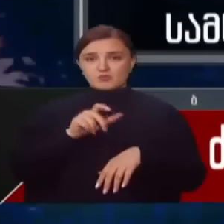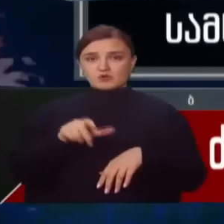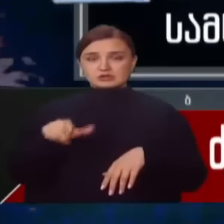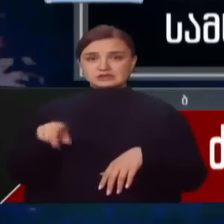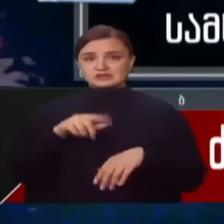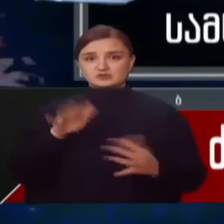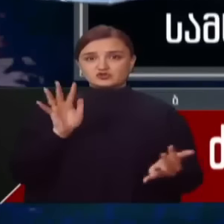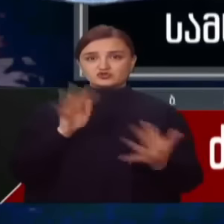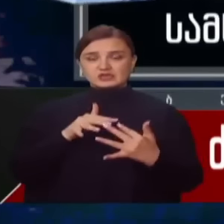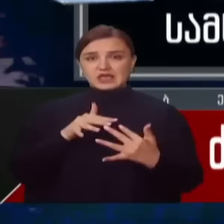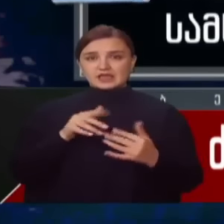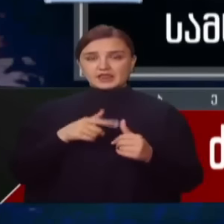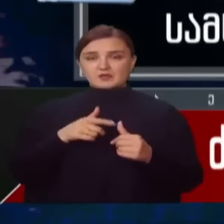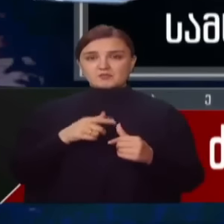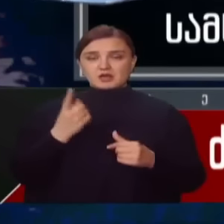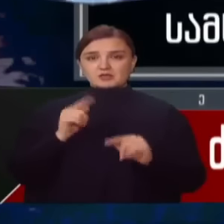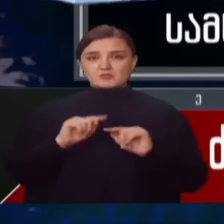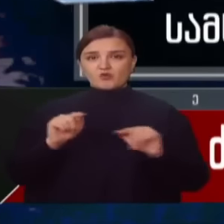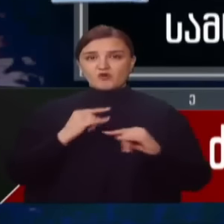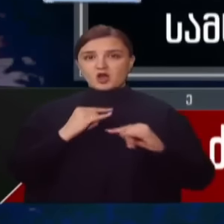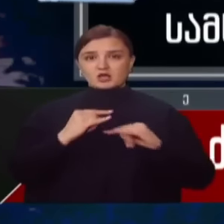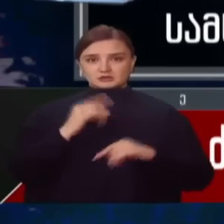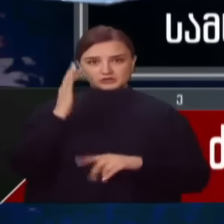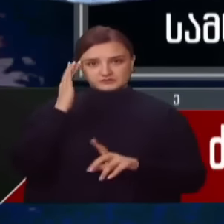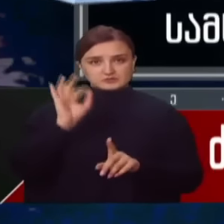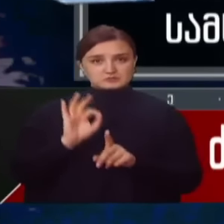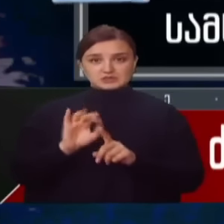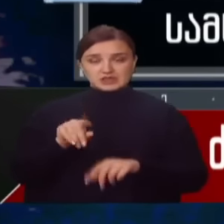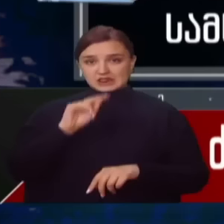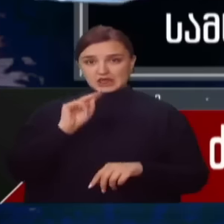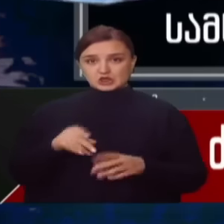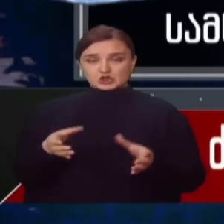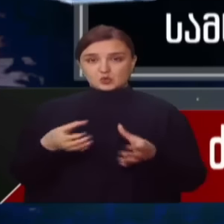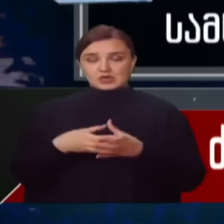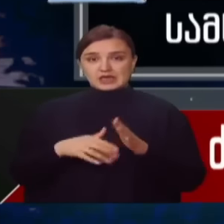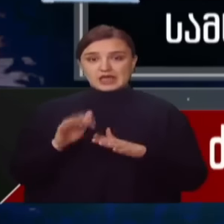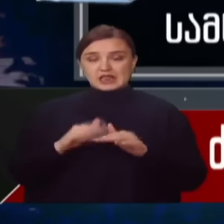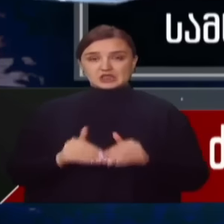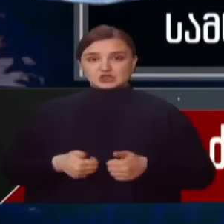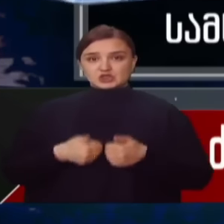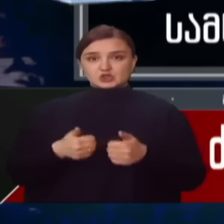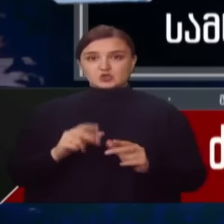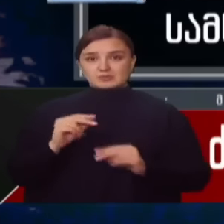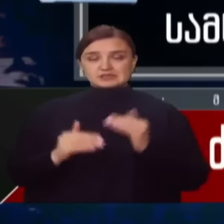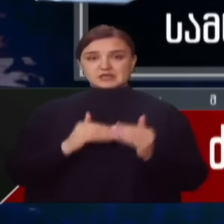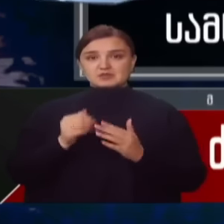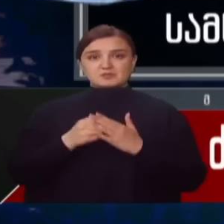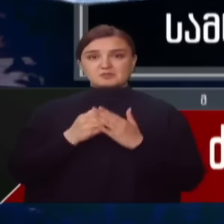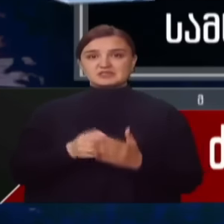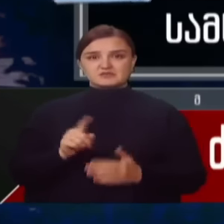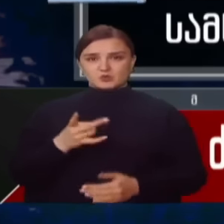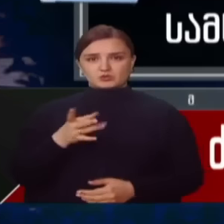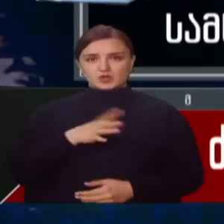ორგანიზებულ შეტაკებებს და პროვოკაციებს ერთი მიზანი აქვს. აღნიშნული დანაშაულებრივი ქმედების ხელშეწყობად და წარმატების მიღწევად მიიჩნევენ, რომ უნდა